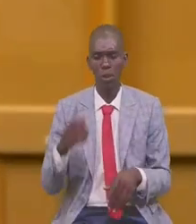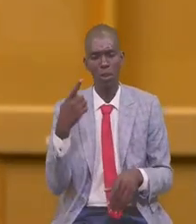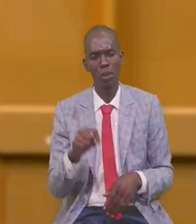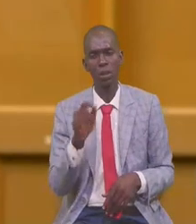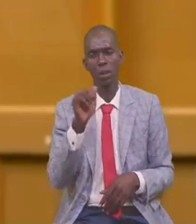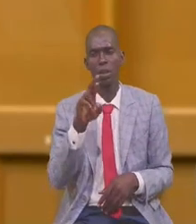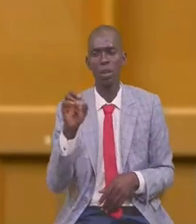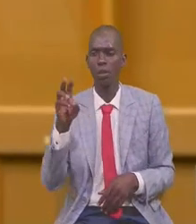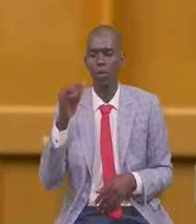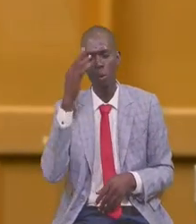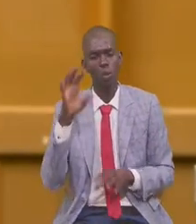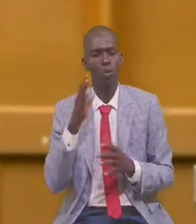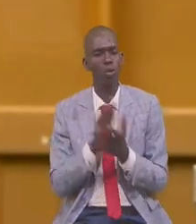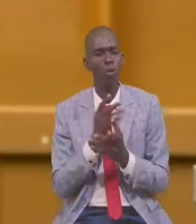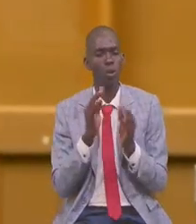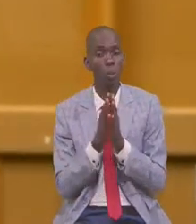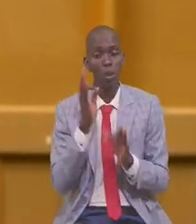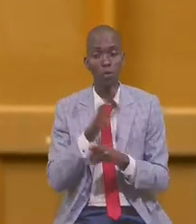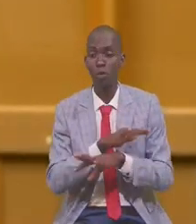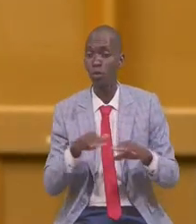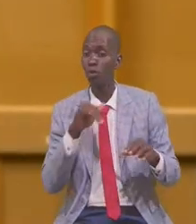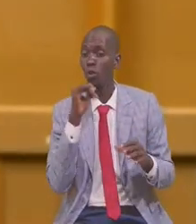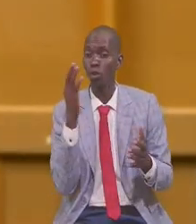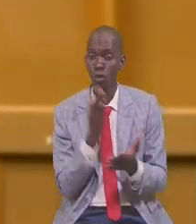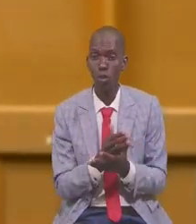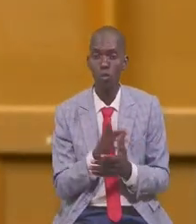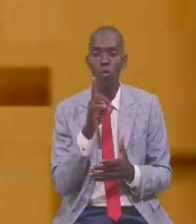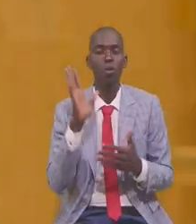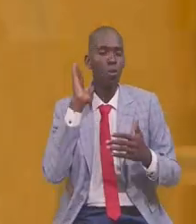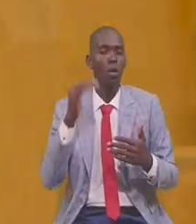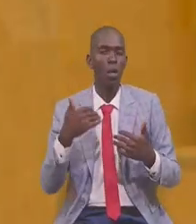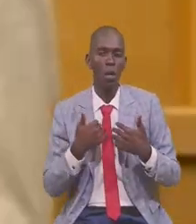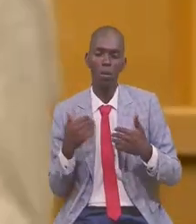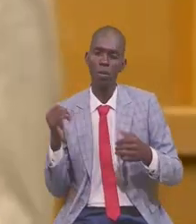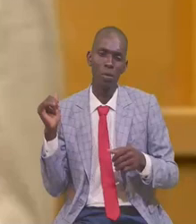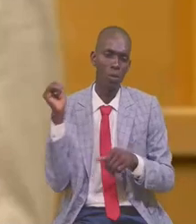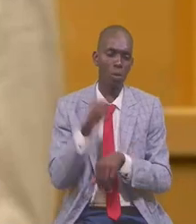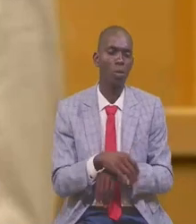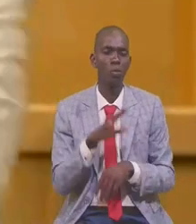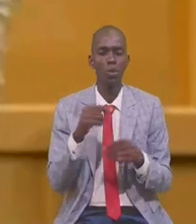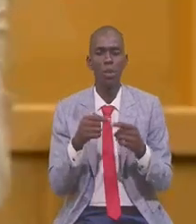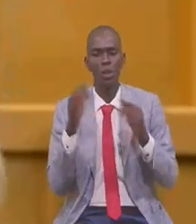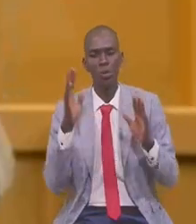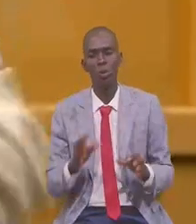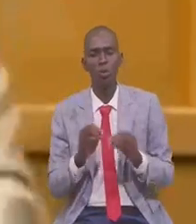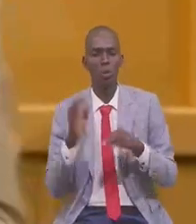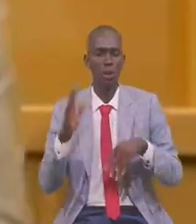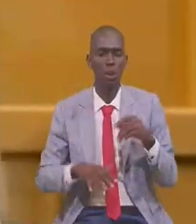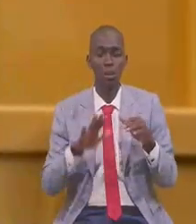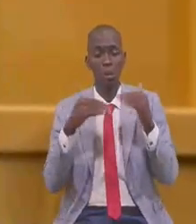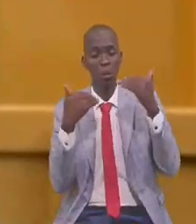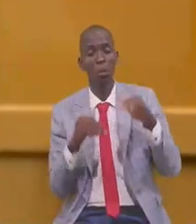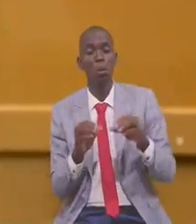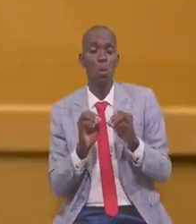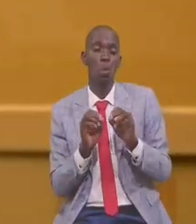Pourquoi tu as arrêté la prière? Si tu n'avais pas arrêté la prière, tu allais conquérir au-delà de tes limitations. Dans tous les cas, tu vas